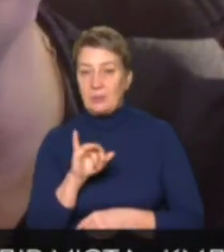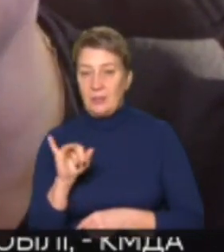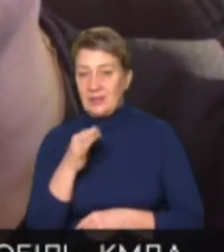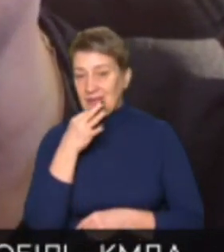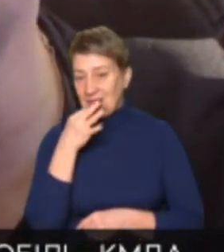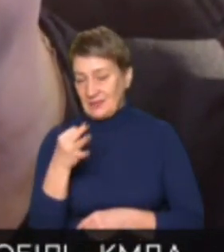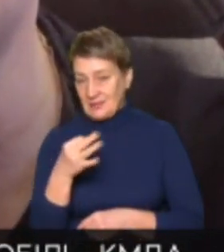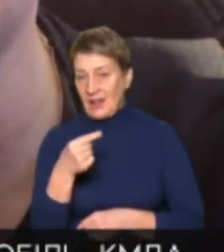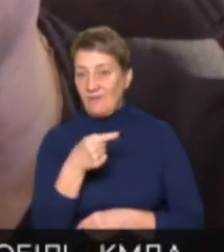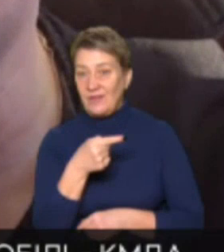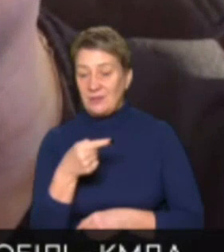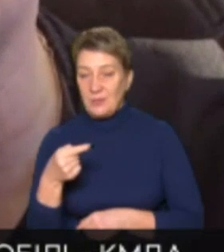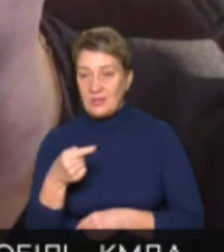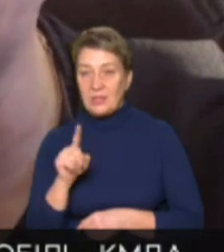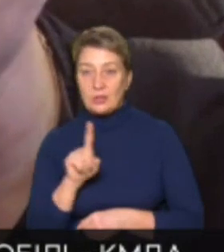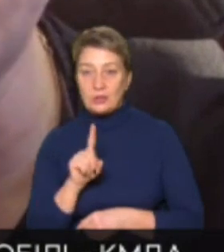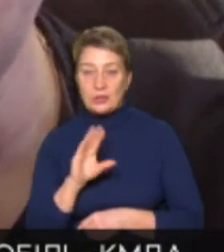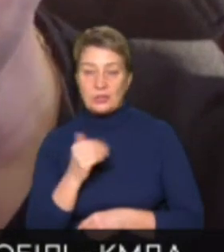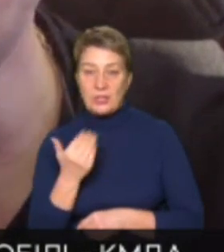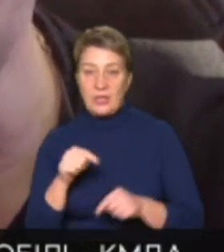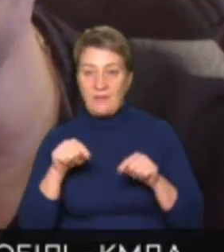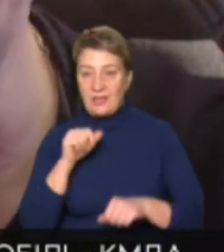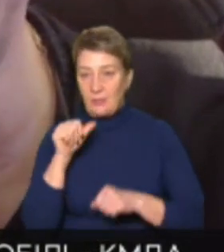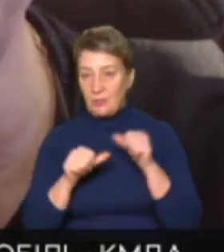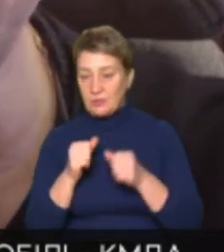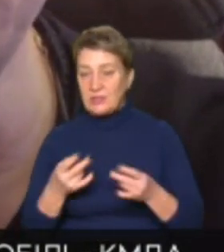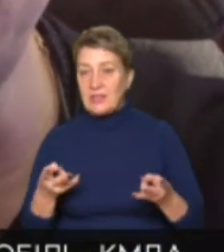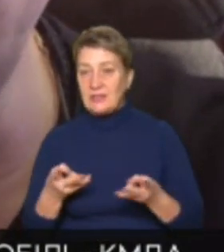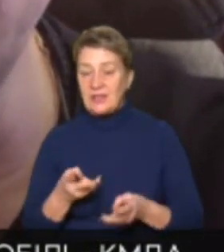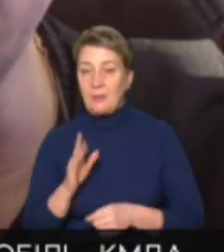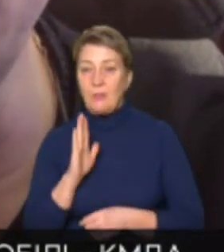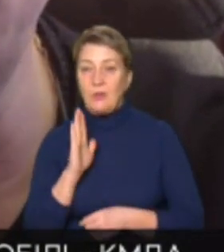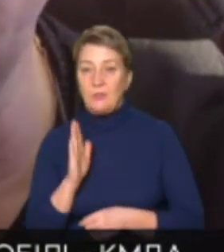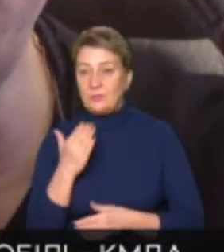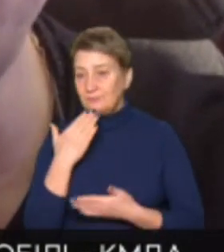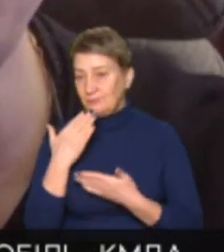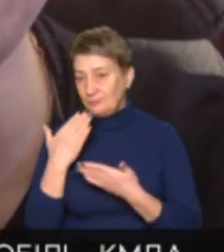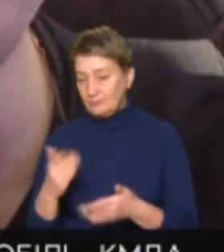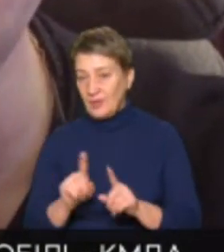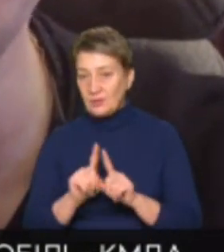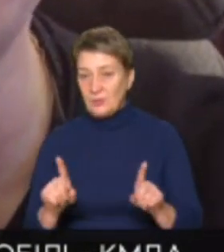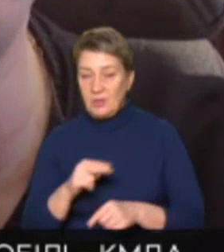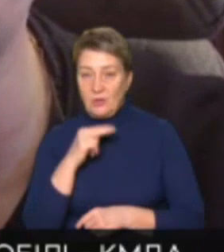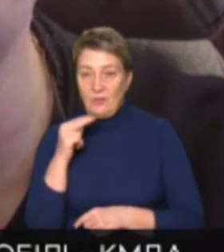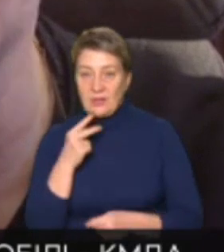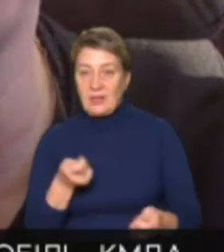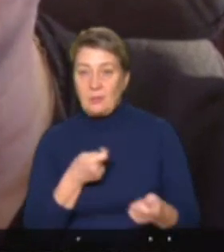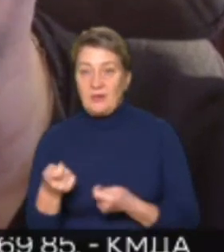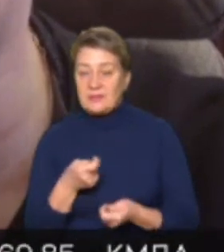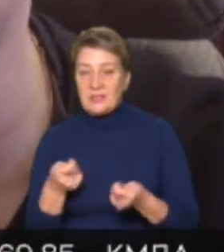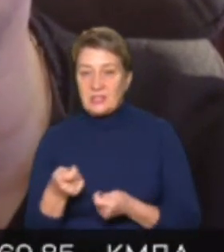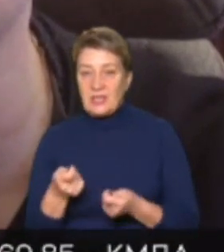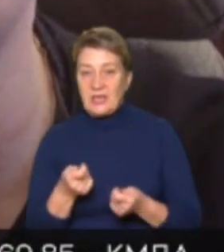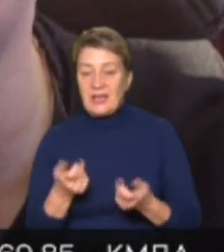відмітив те, що Сполученим Штатам в цьому році треба буде звернути особливу увагу на постачання систем ППО